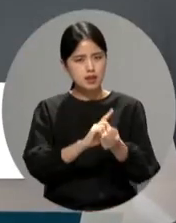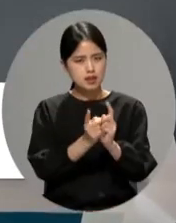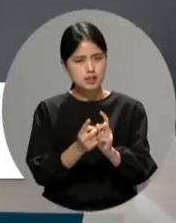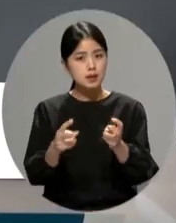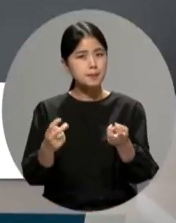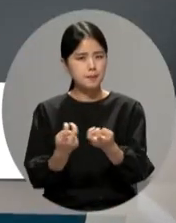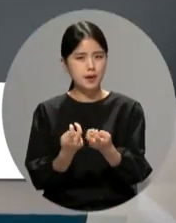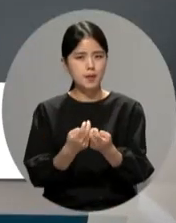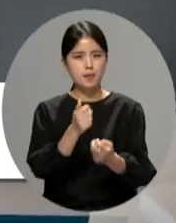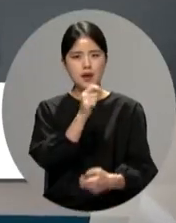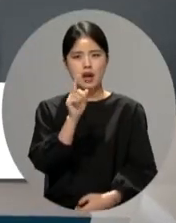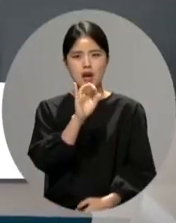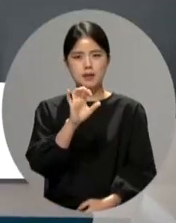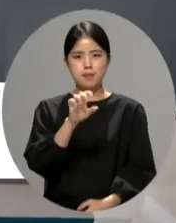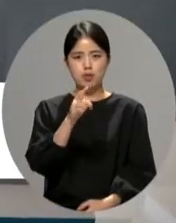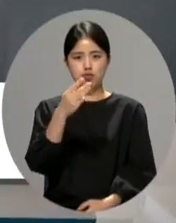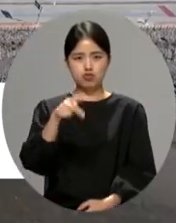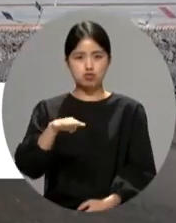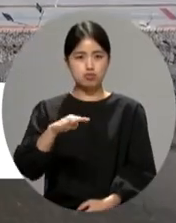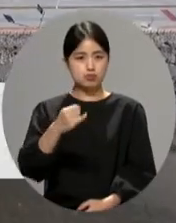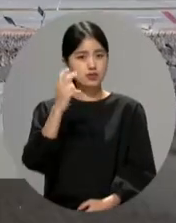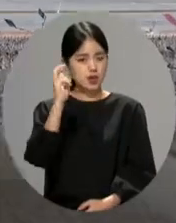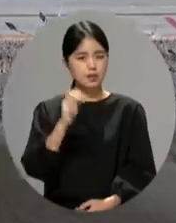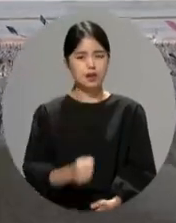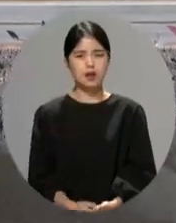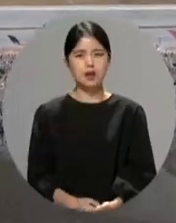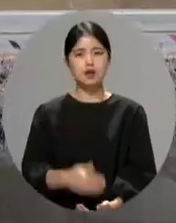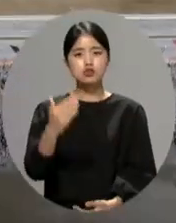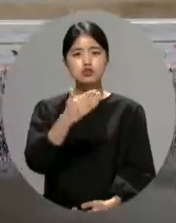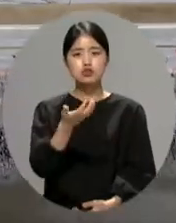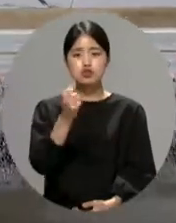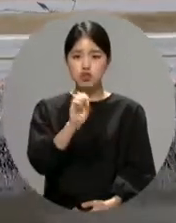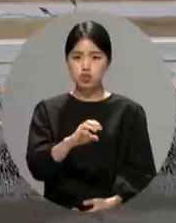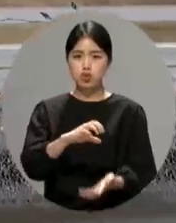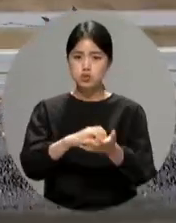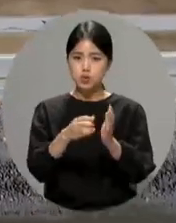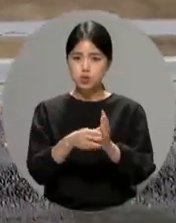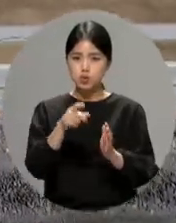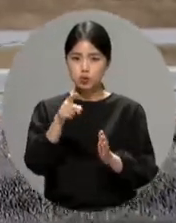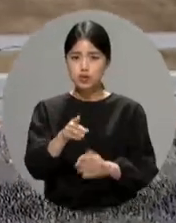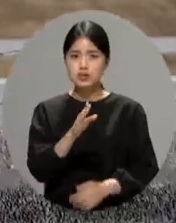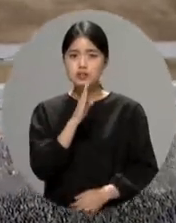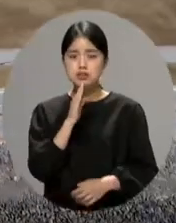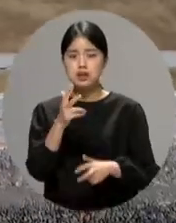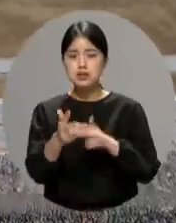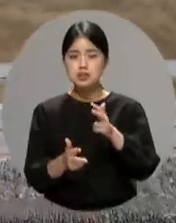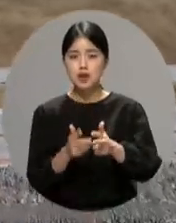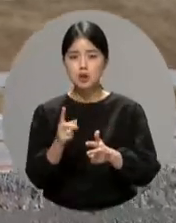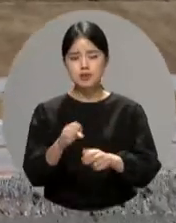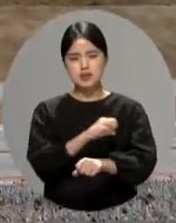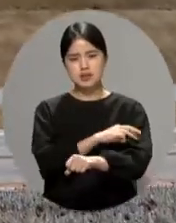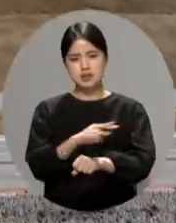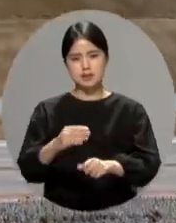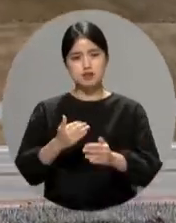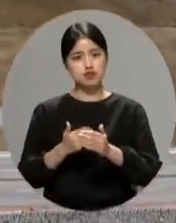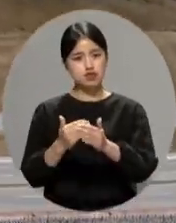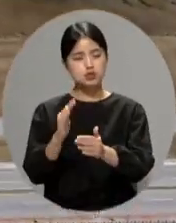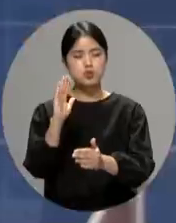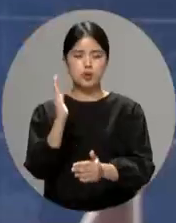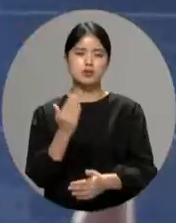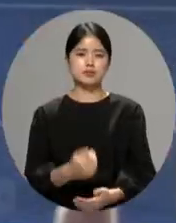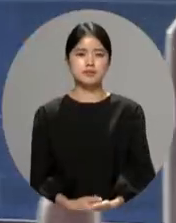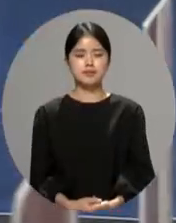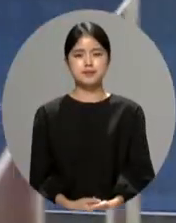대체수단이 하이퍼튜브라고 보고 있고. 9천억 원 규모의 하이퍼튜브 실증 사업이 새만금에 추진되게